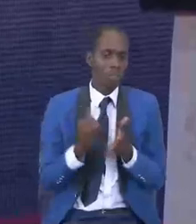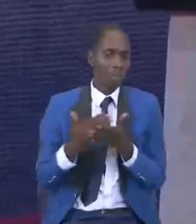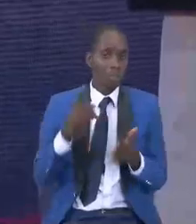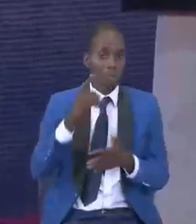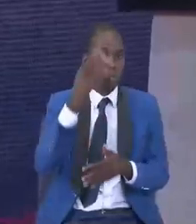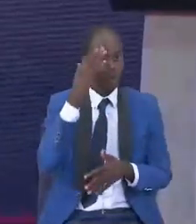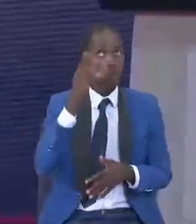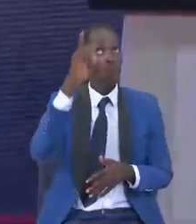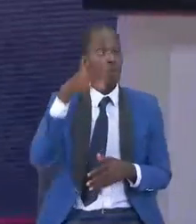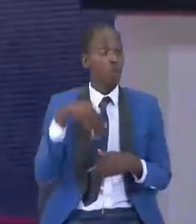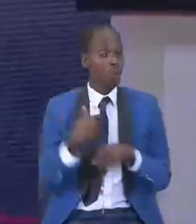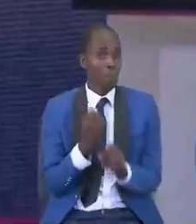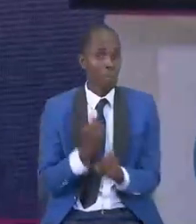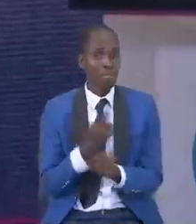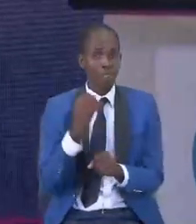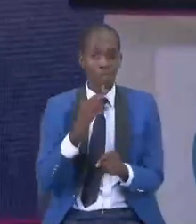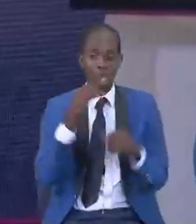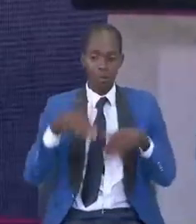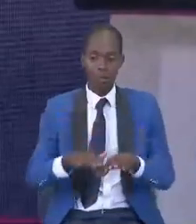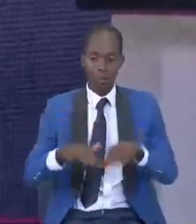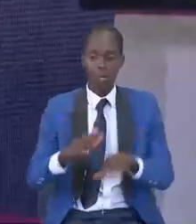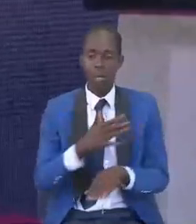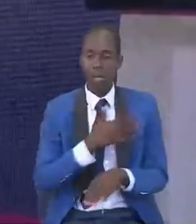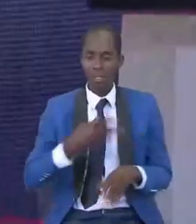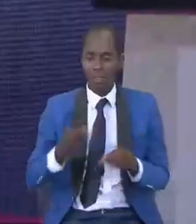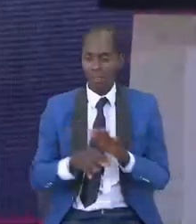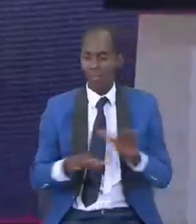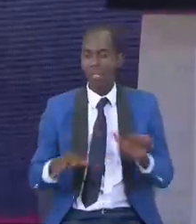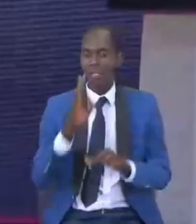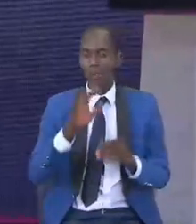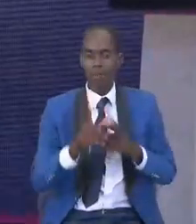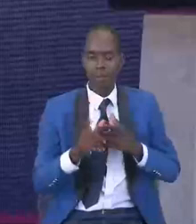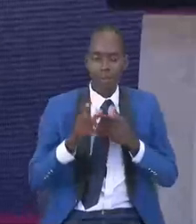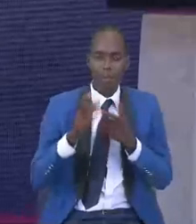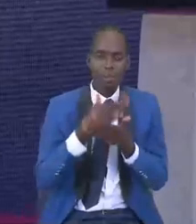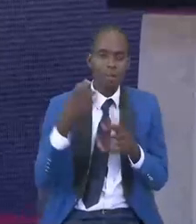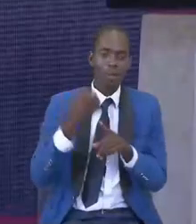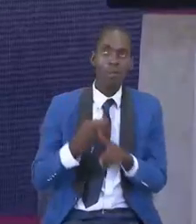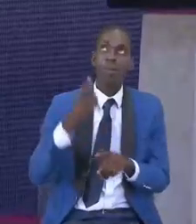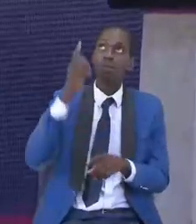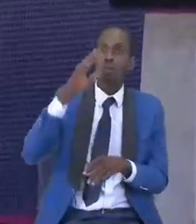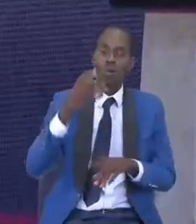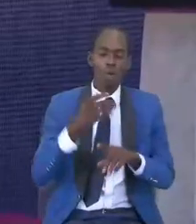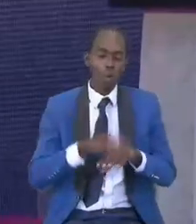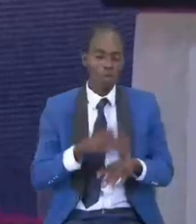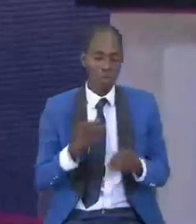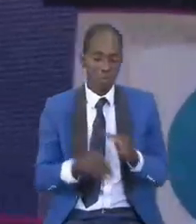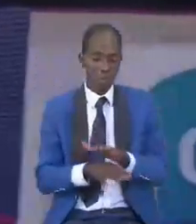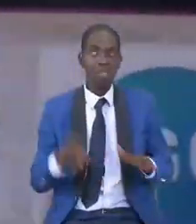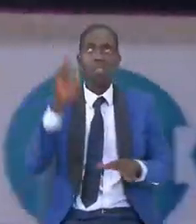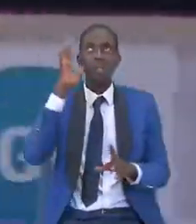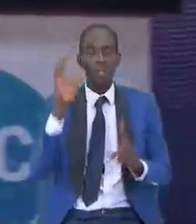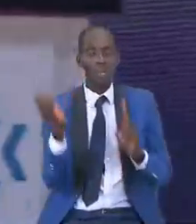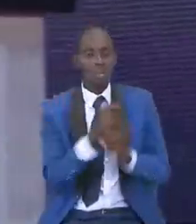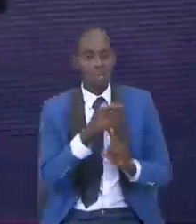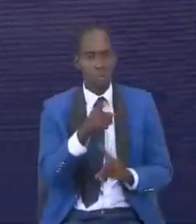la terre. Et si tu fuis lui sur la terre, il va te rattraper. Si tu fuis loin de lui sur la mer, il va te